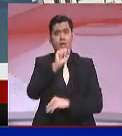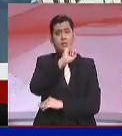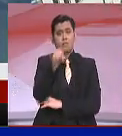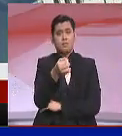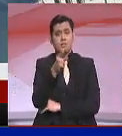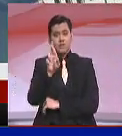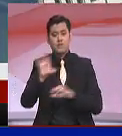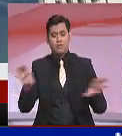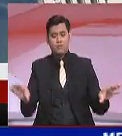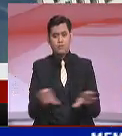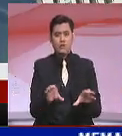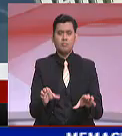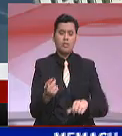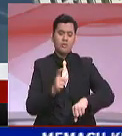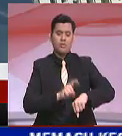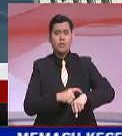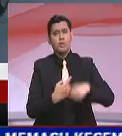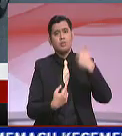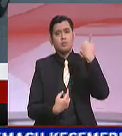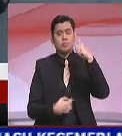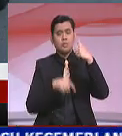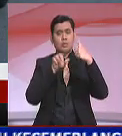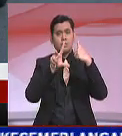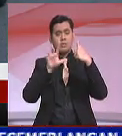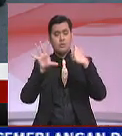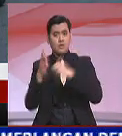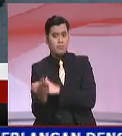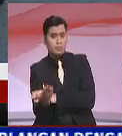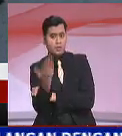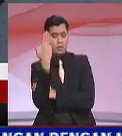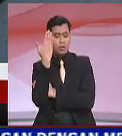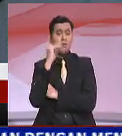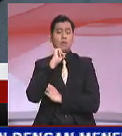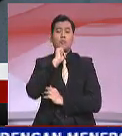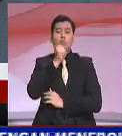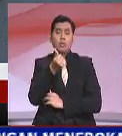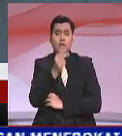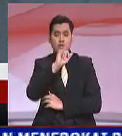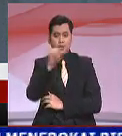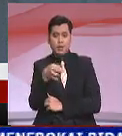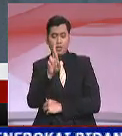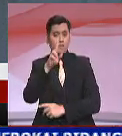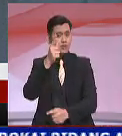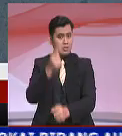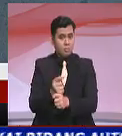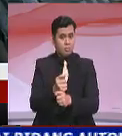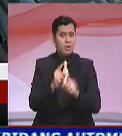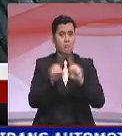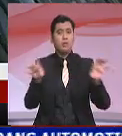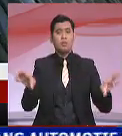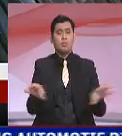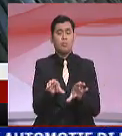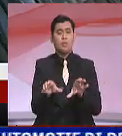SJR yang diadakan sekitar jam 10.30 minit pagi bukanlah SJR yang tetap. Sebaliknya diadakan berikutan